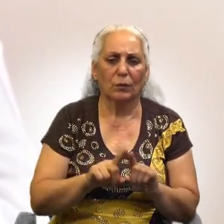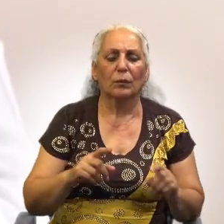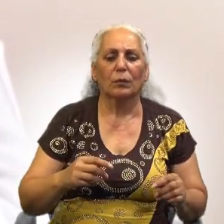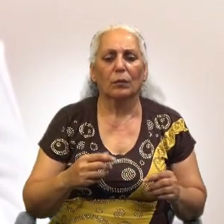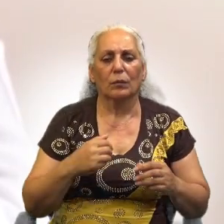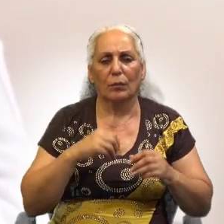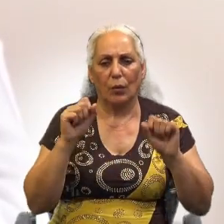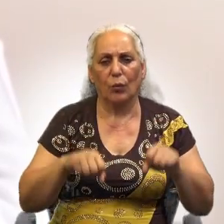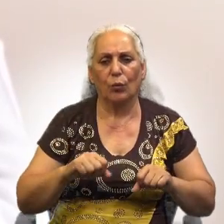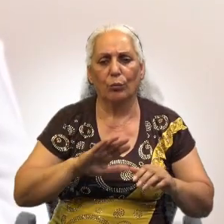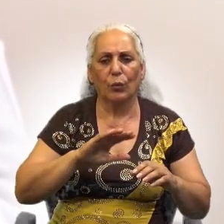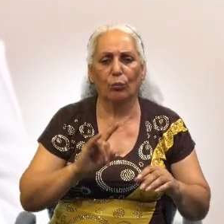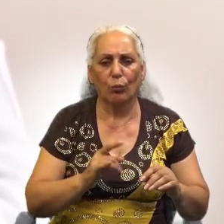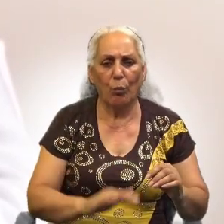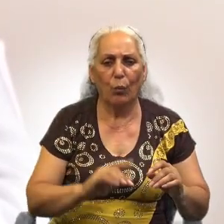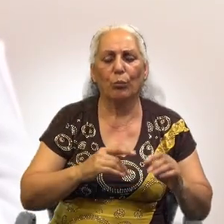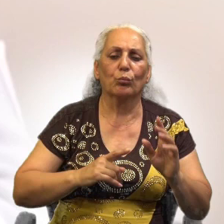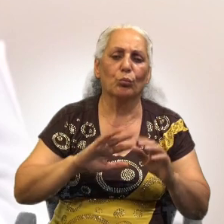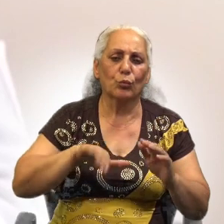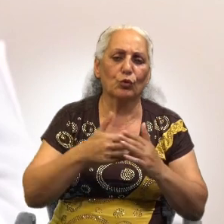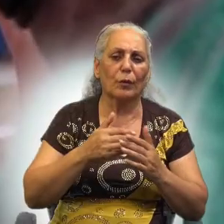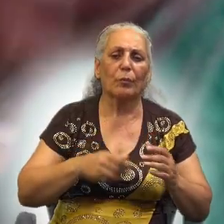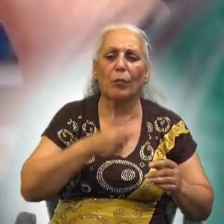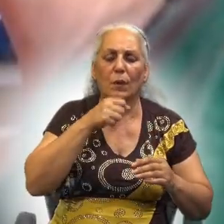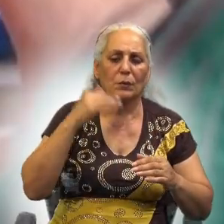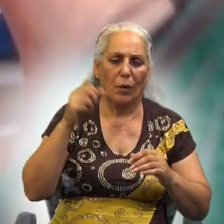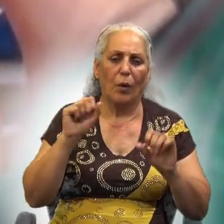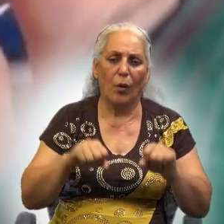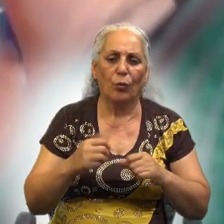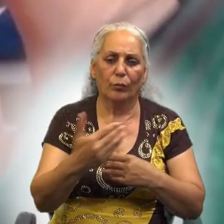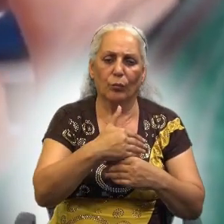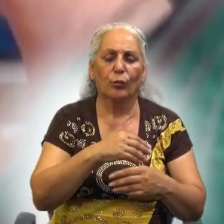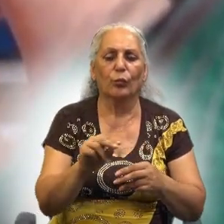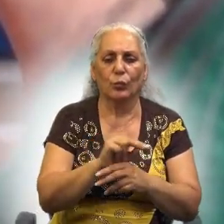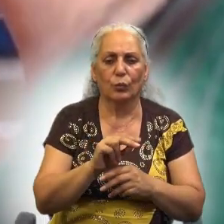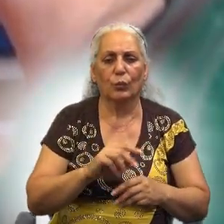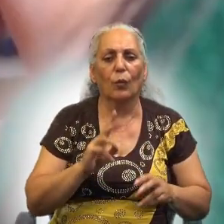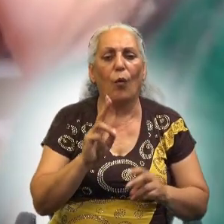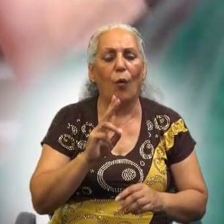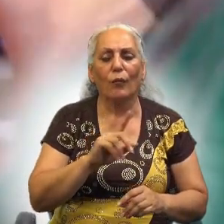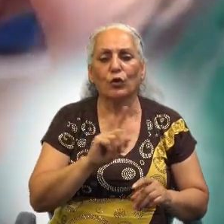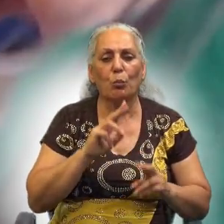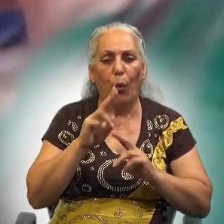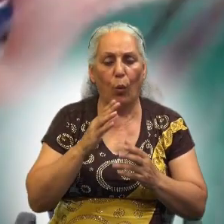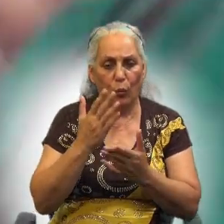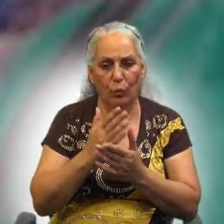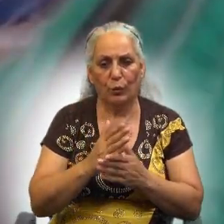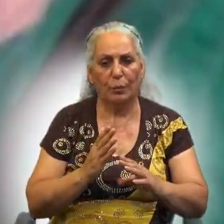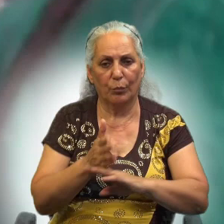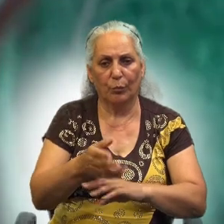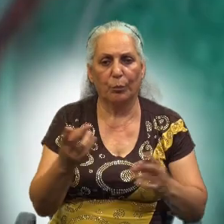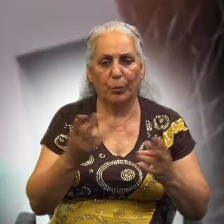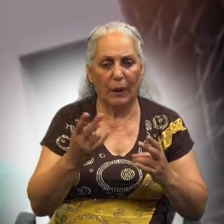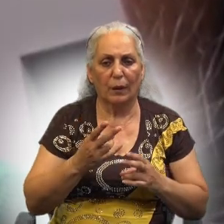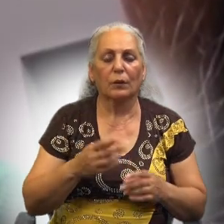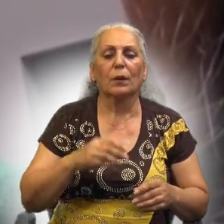ամենափոքրիկներից մինչև այն մասնիկ, որոնք կարող են հաճախել։ Հարցին, թե ինչ գանգատների դեպքում պետք է այցելել նյարդաբանին, բժիշկը պատասխանում